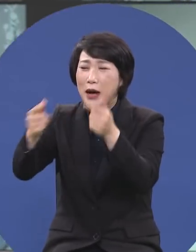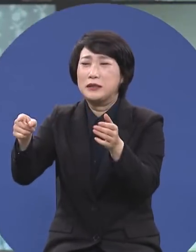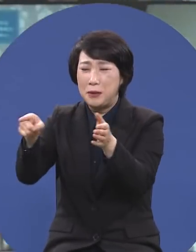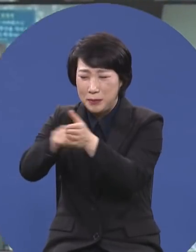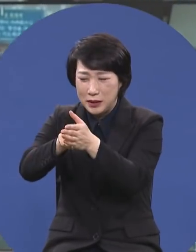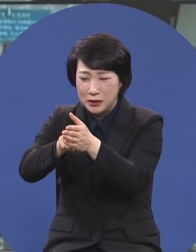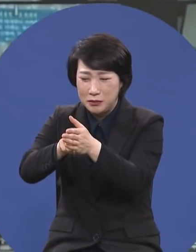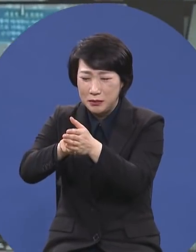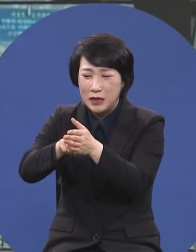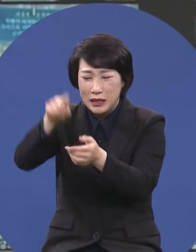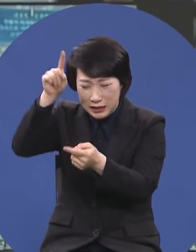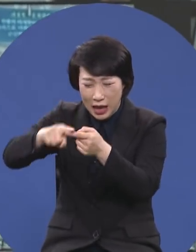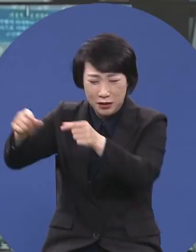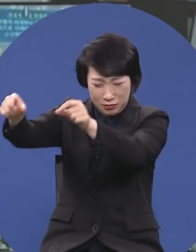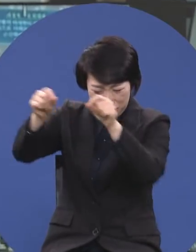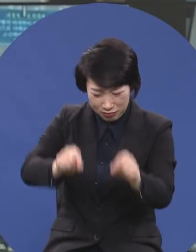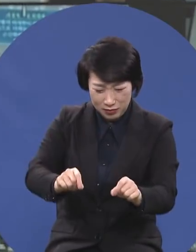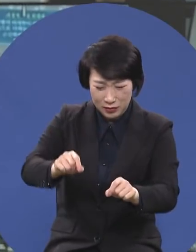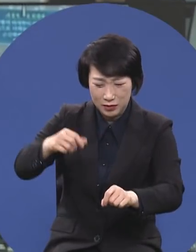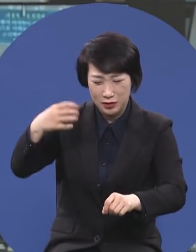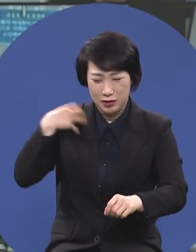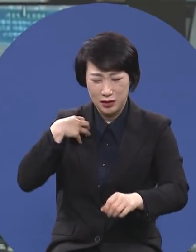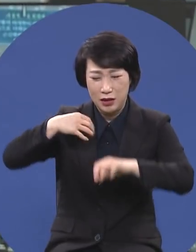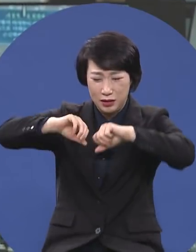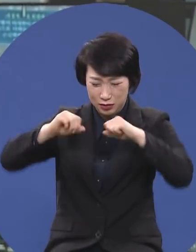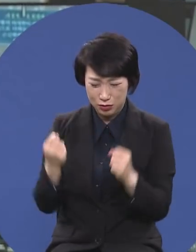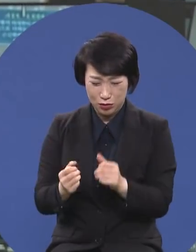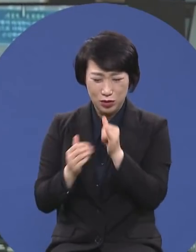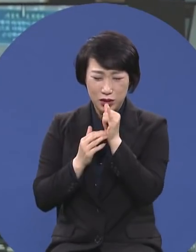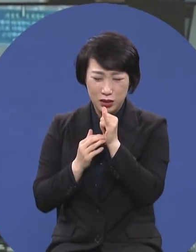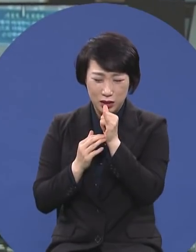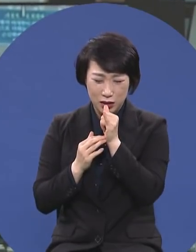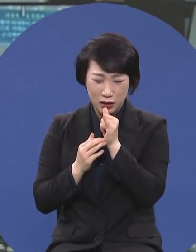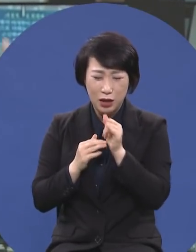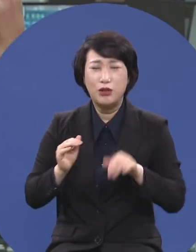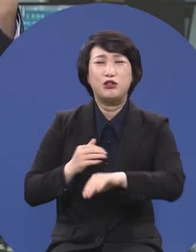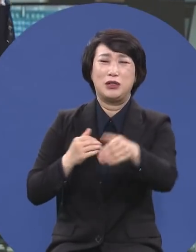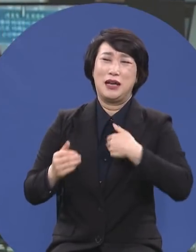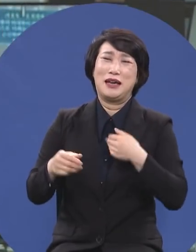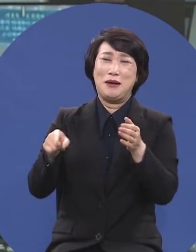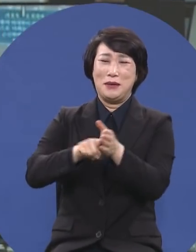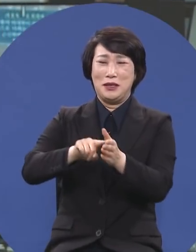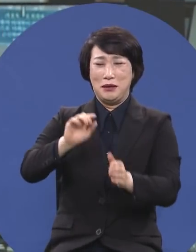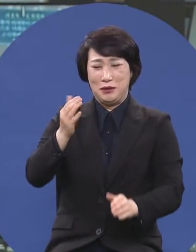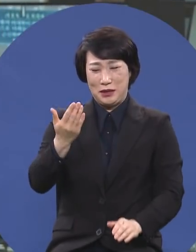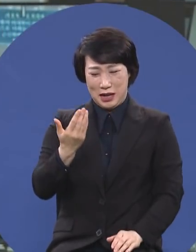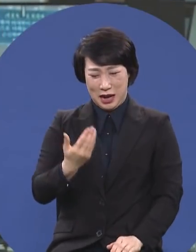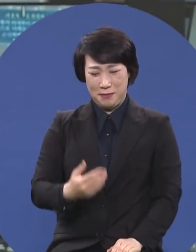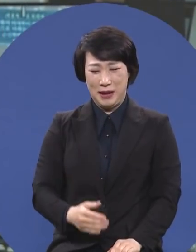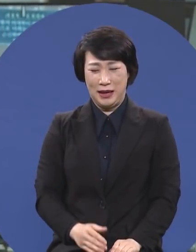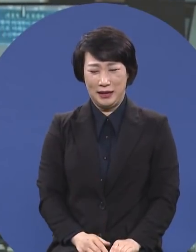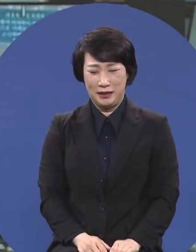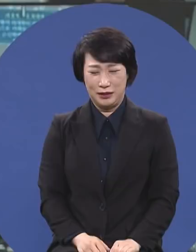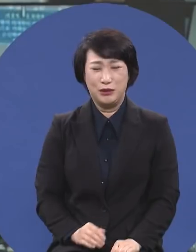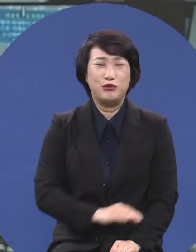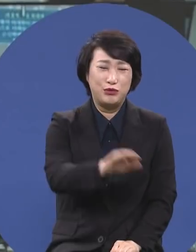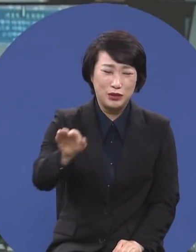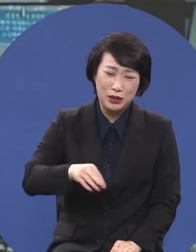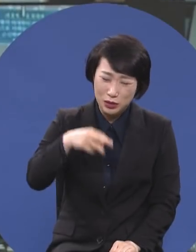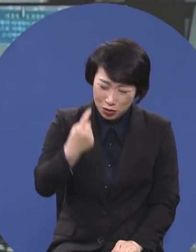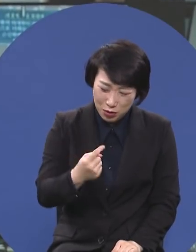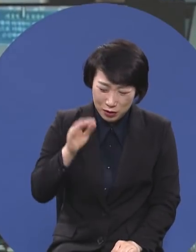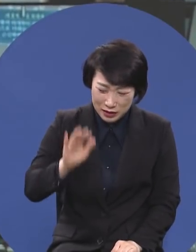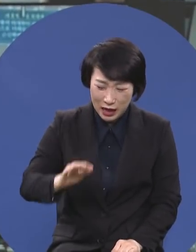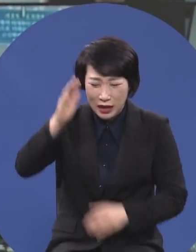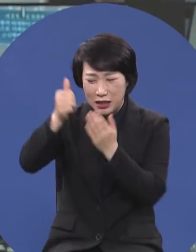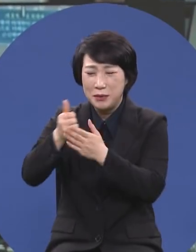확신을 그대로 실천하셨습니다. 그리고 우리에게 믿음이 되었습니다. 우리도